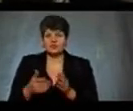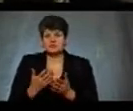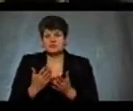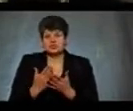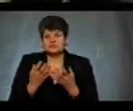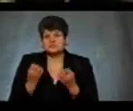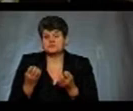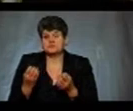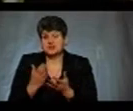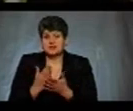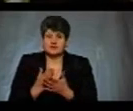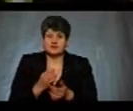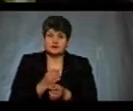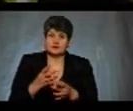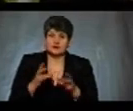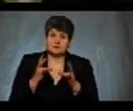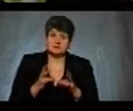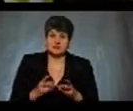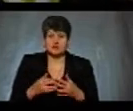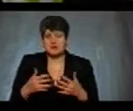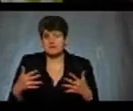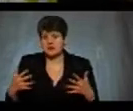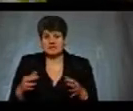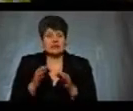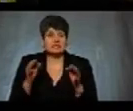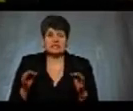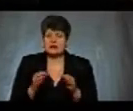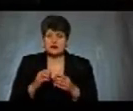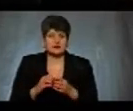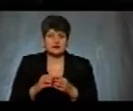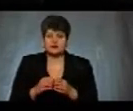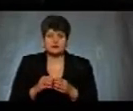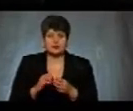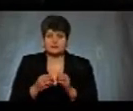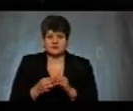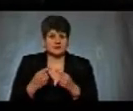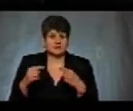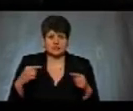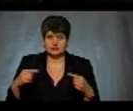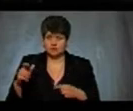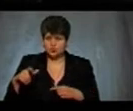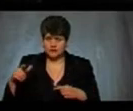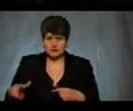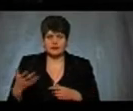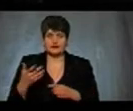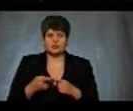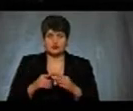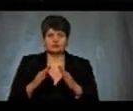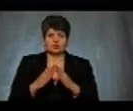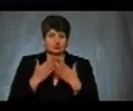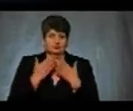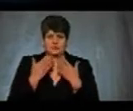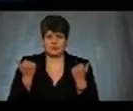виявлення будь-яких інших вибухонебезпечних предметів. Ніяких загроз для інших людей чи мешканців даного житлового будинку